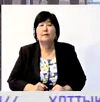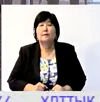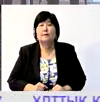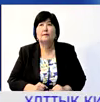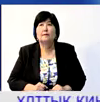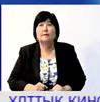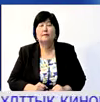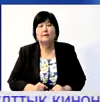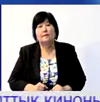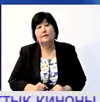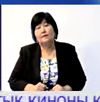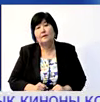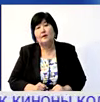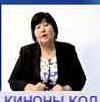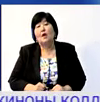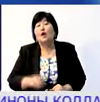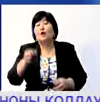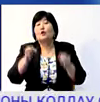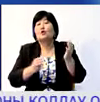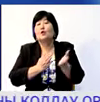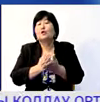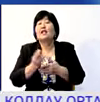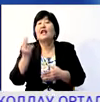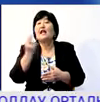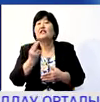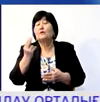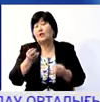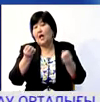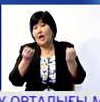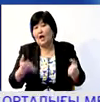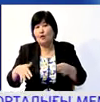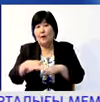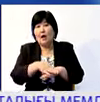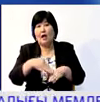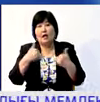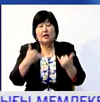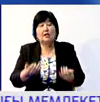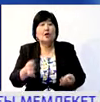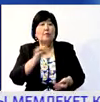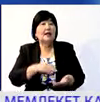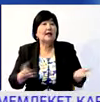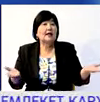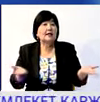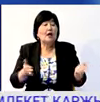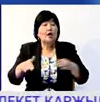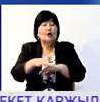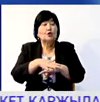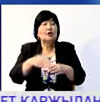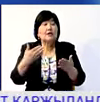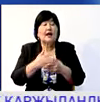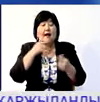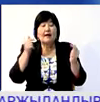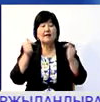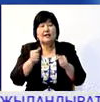телеарнасы. Сот жүйесінің цифрландырудың қарапайым халыққа тигізер пайдасы қандай? Жұртшылық жаңашылдықтарды дер